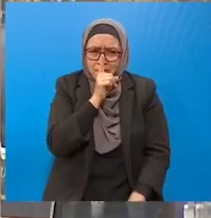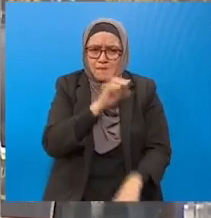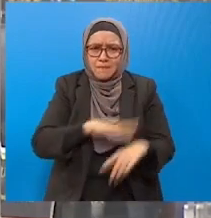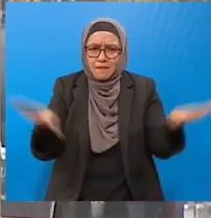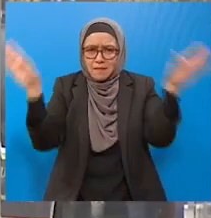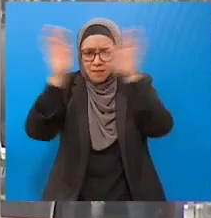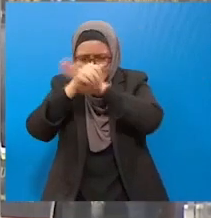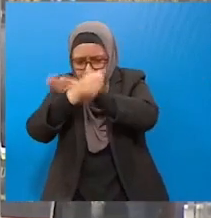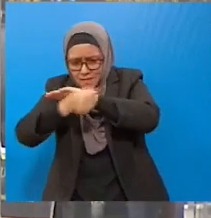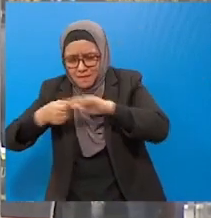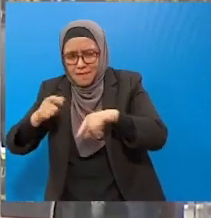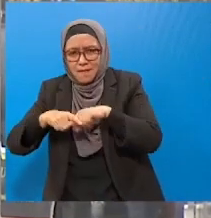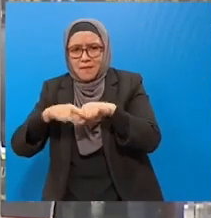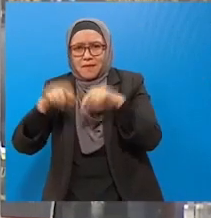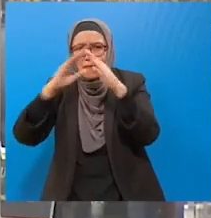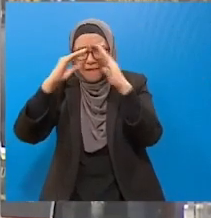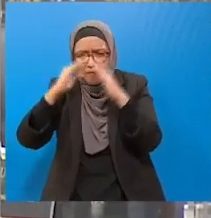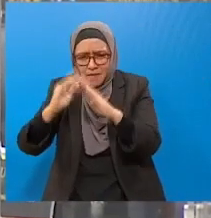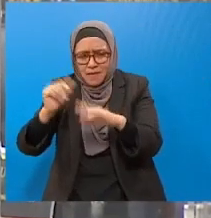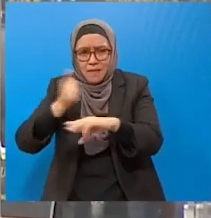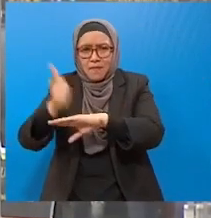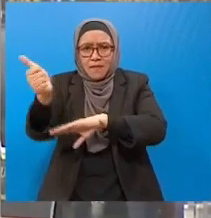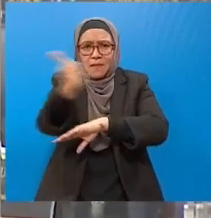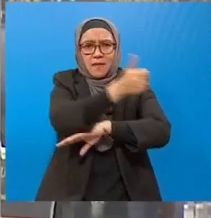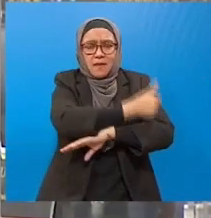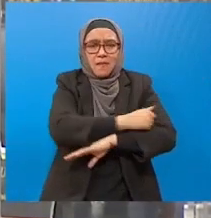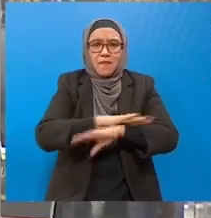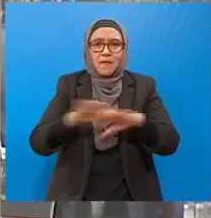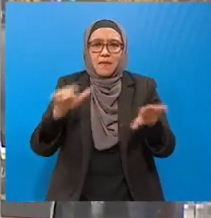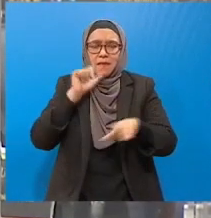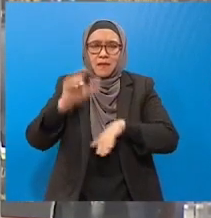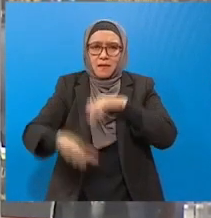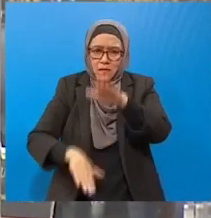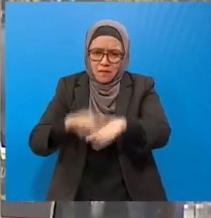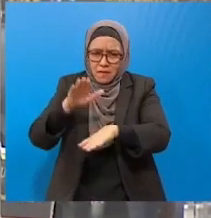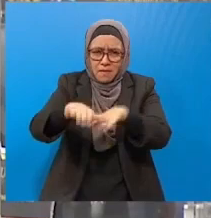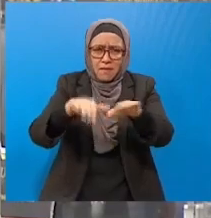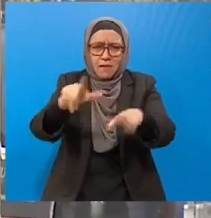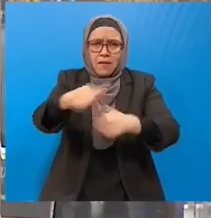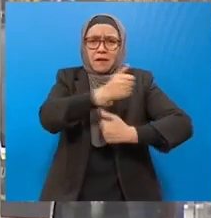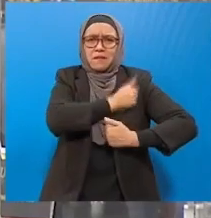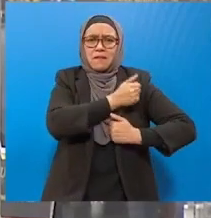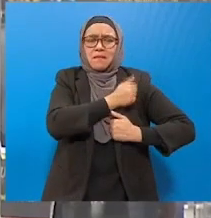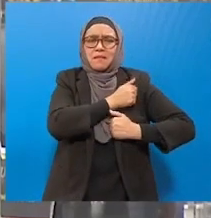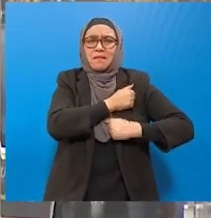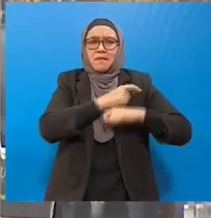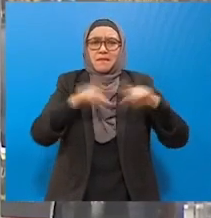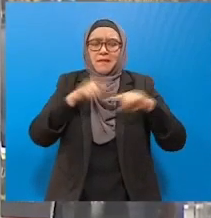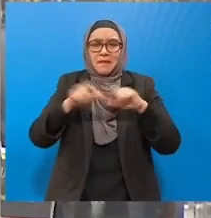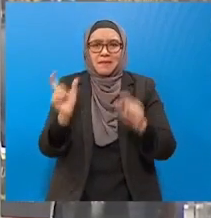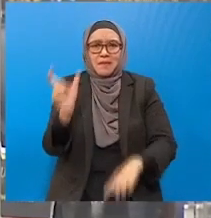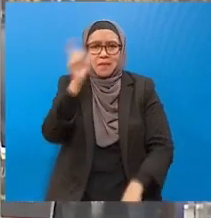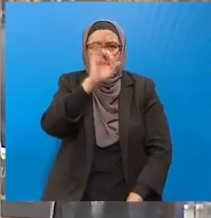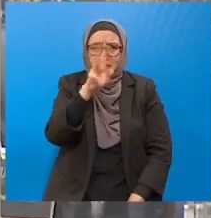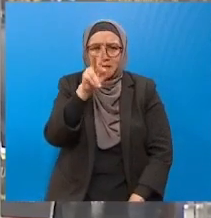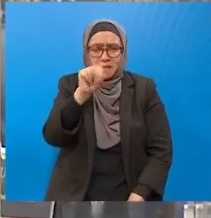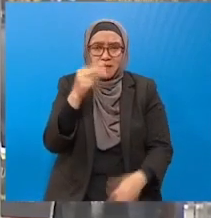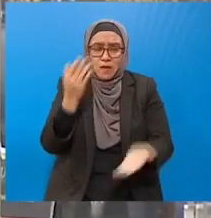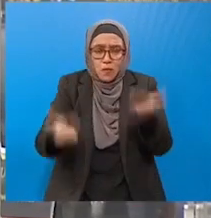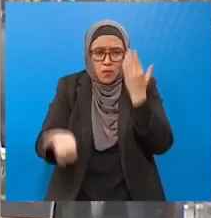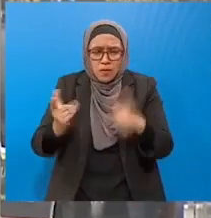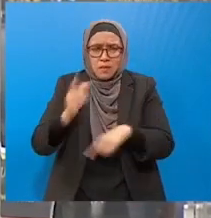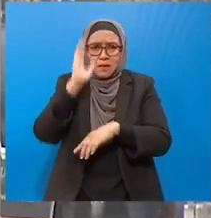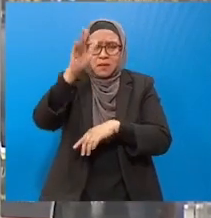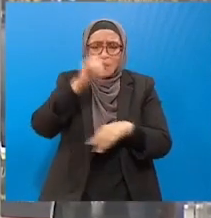masing-masing agar tidak terpijak oleh tentang Nabi Sulaiman yang mungkin secara tidak sengaja akan menginjak semut-semut tersebut ternyata